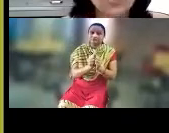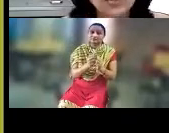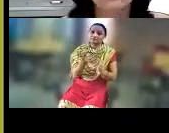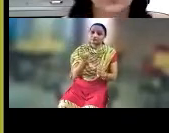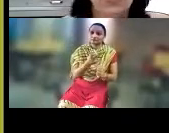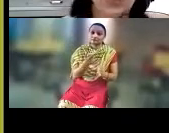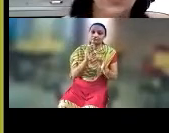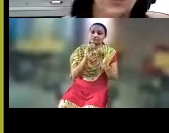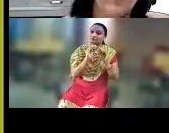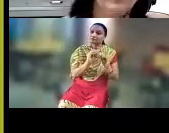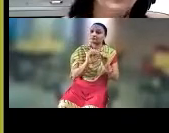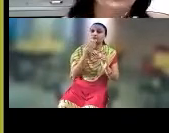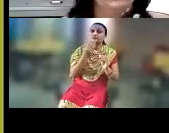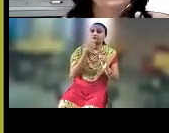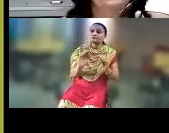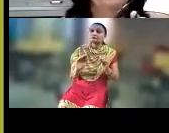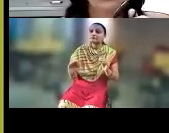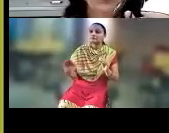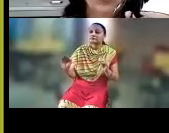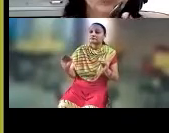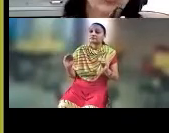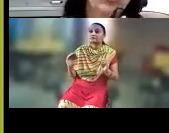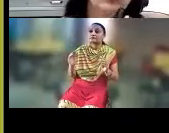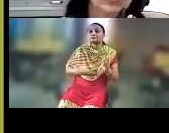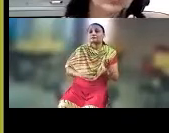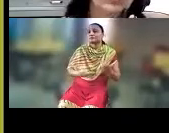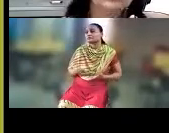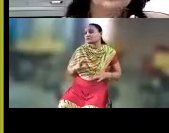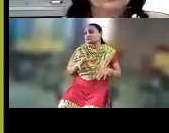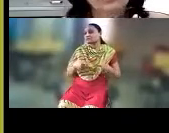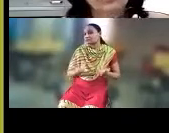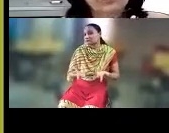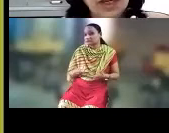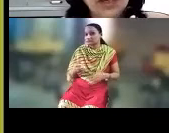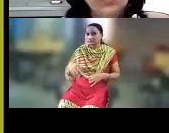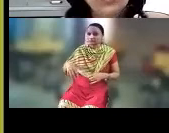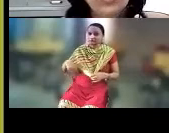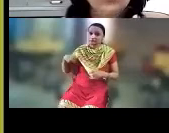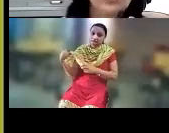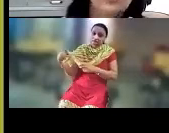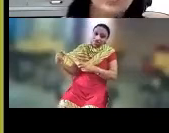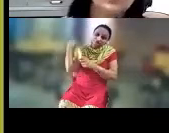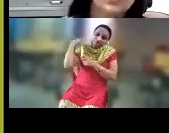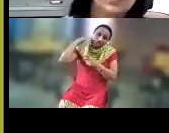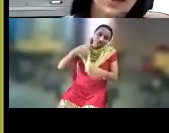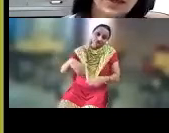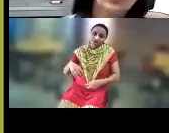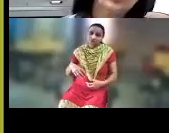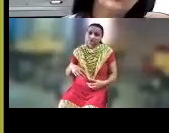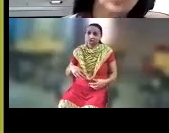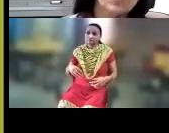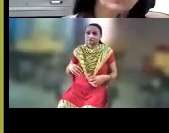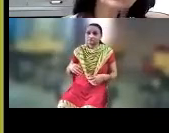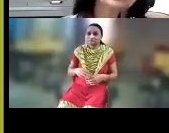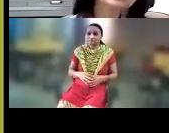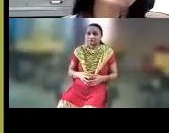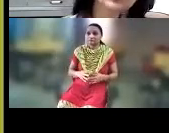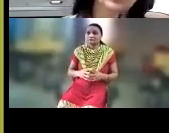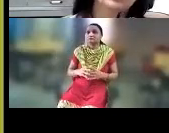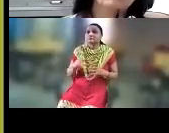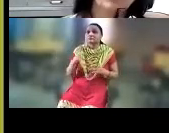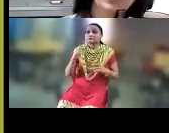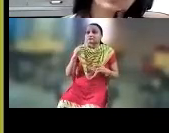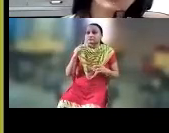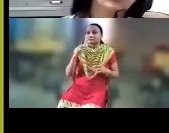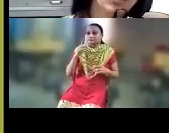साथ कैसे बिहेव करना है। तो वो बहुत जरूरी हो जाता है। Then teaching parents the correct use of time out,